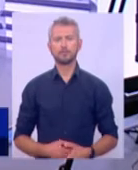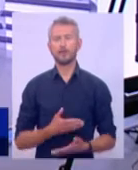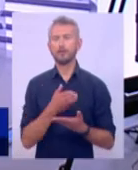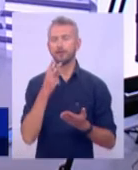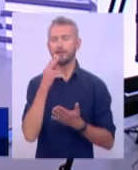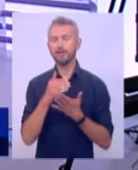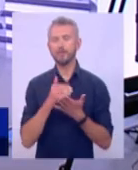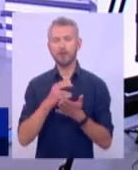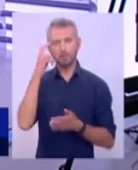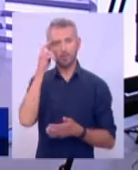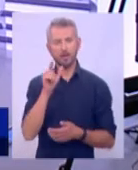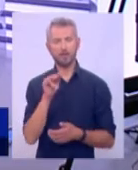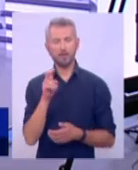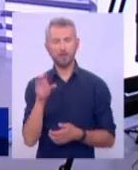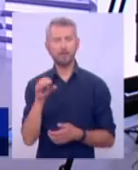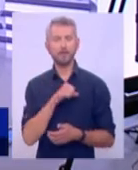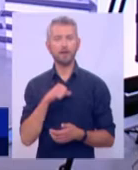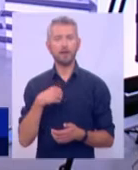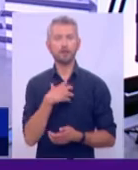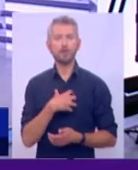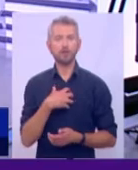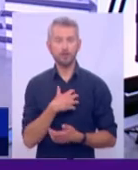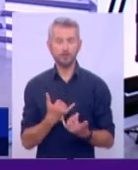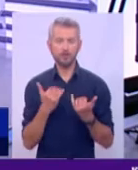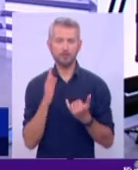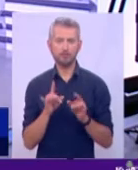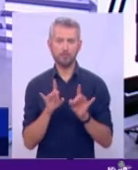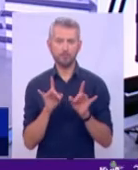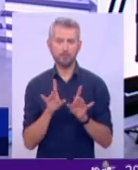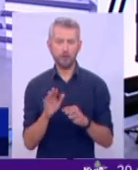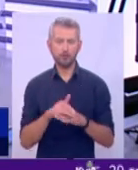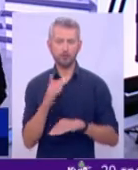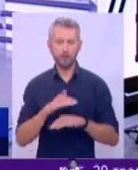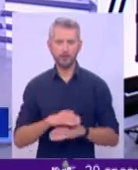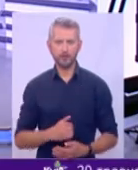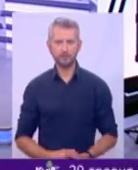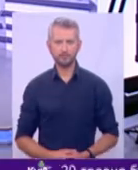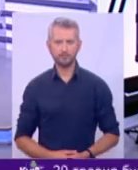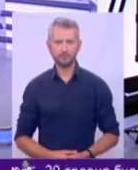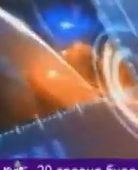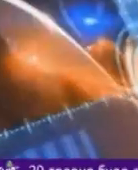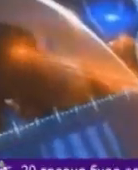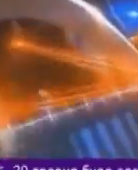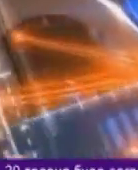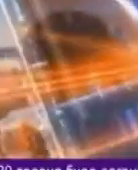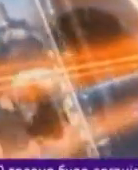Ви дивитесь програму «Київ Лайв». Це найважливіше та найактуальніше лише за мить. Доброго вечора. Ми починаємо.